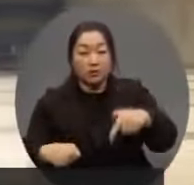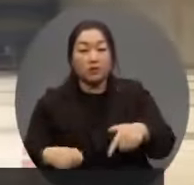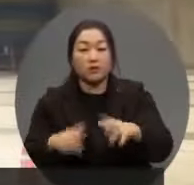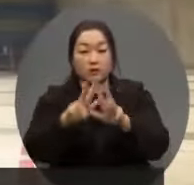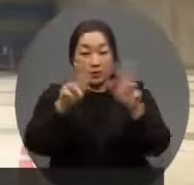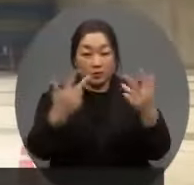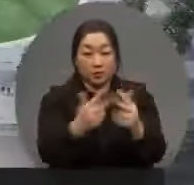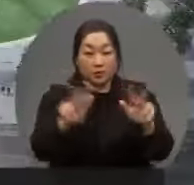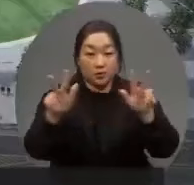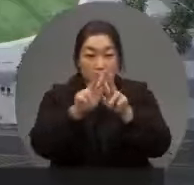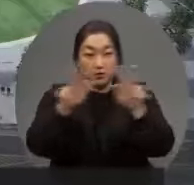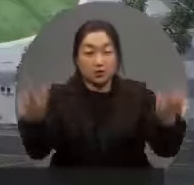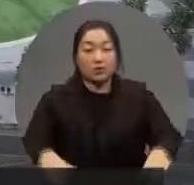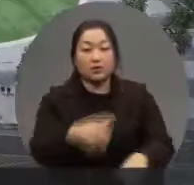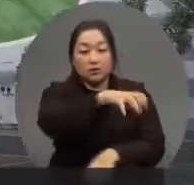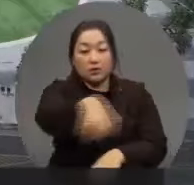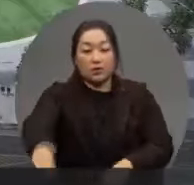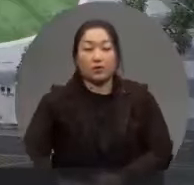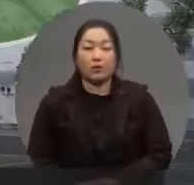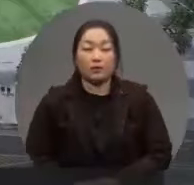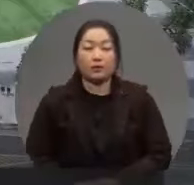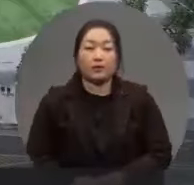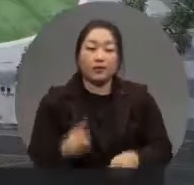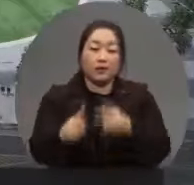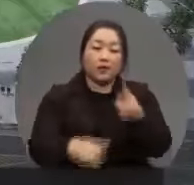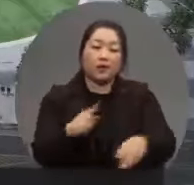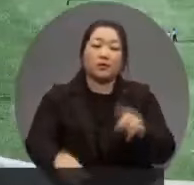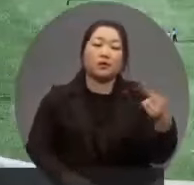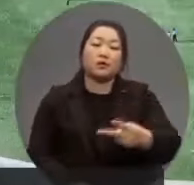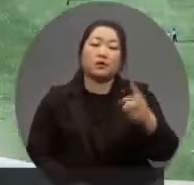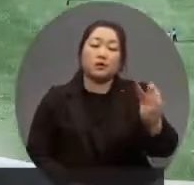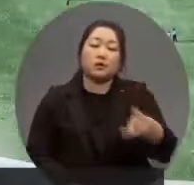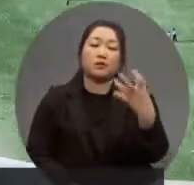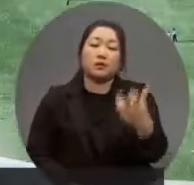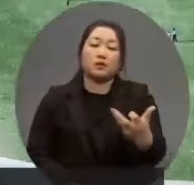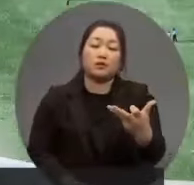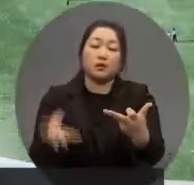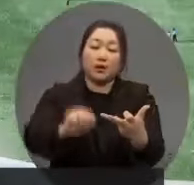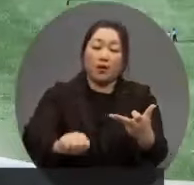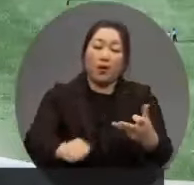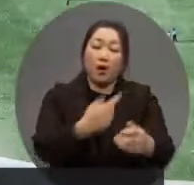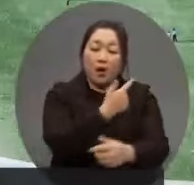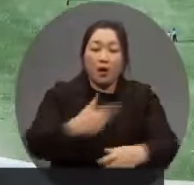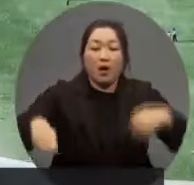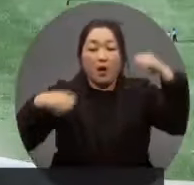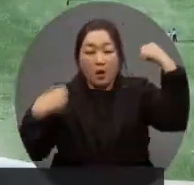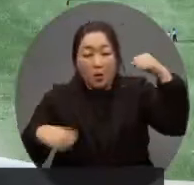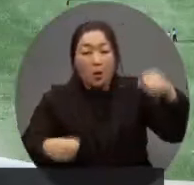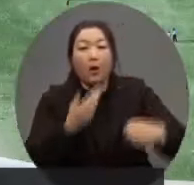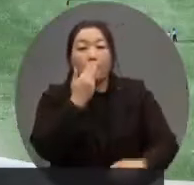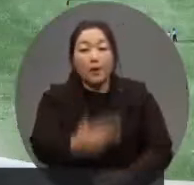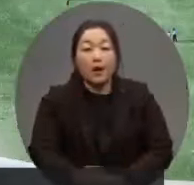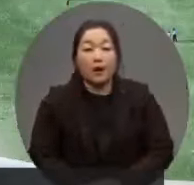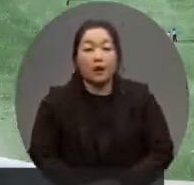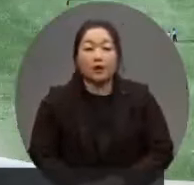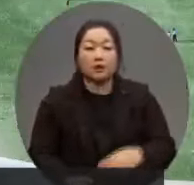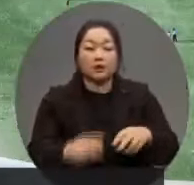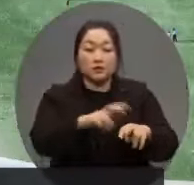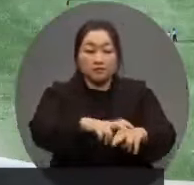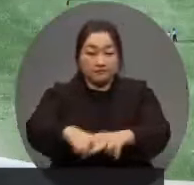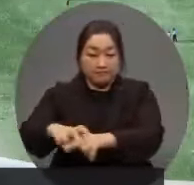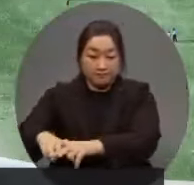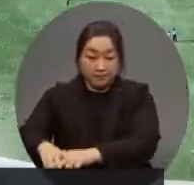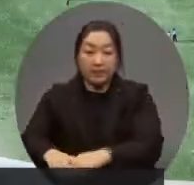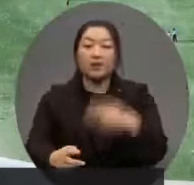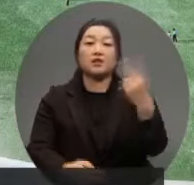합니다. 총 사업비 2,318억 원, 대형 콘서트도 가능한 전시장과 2,000석이 넘는